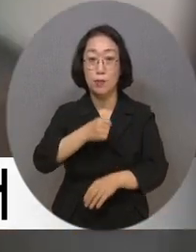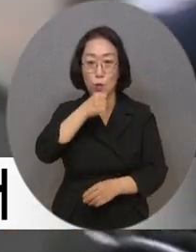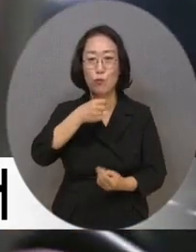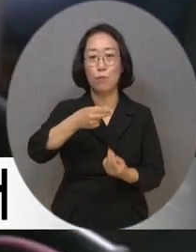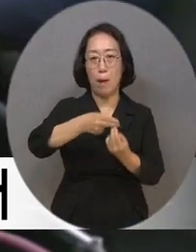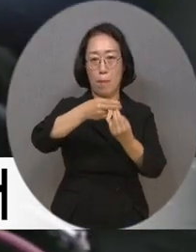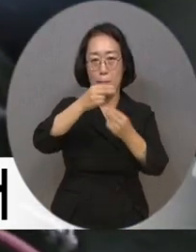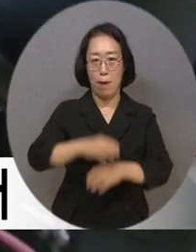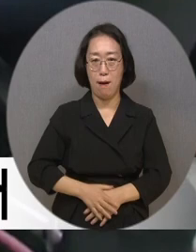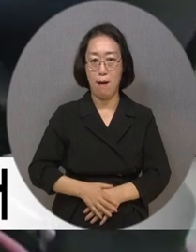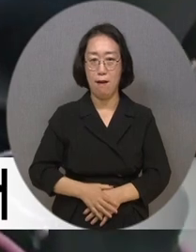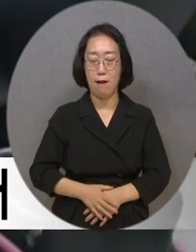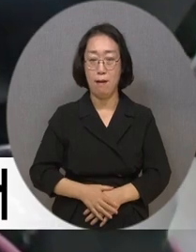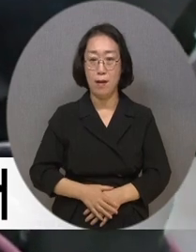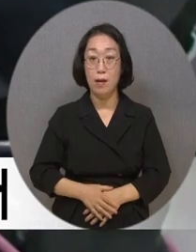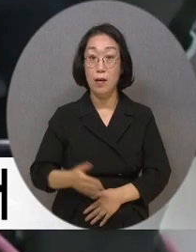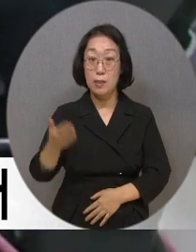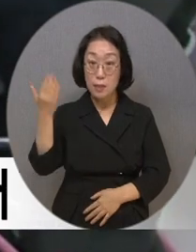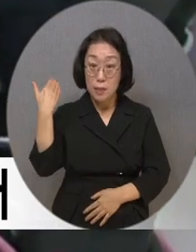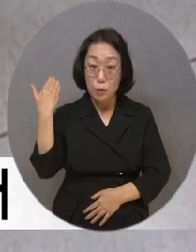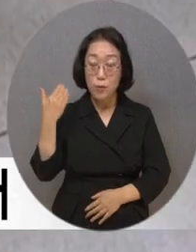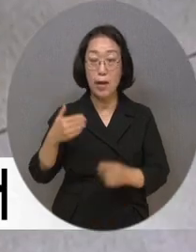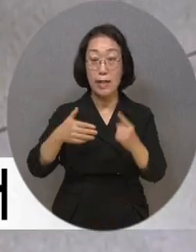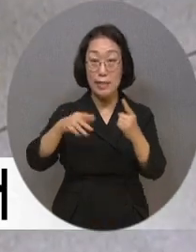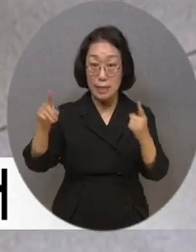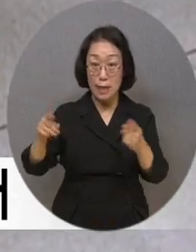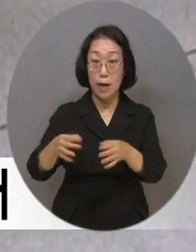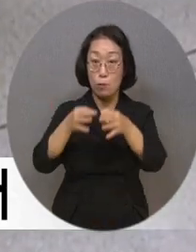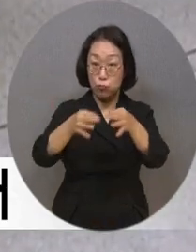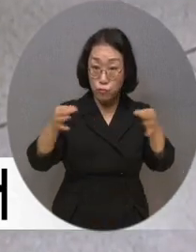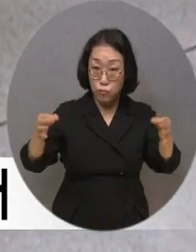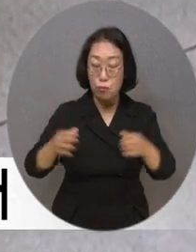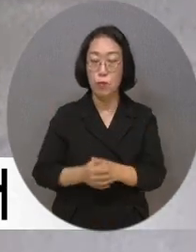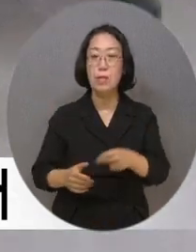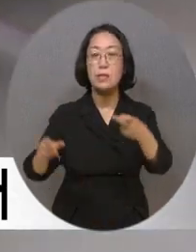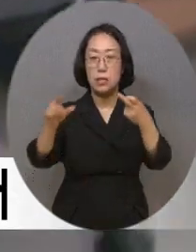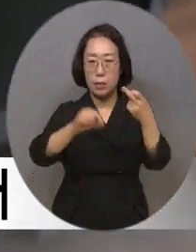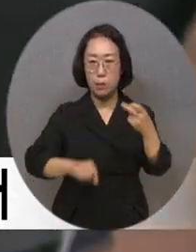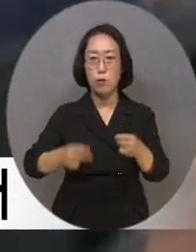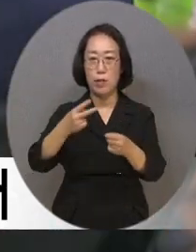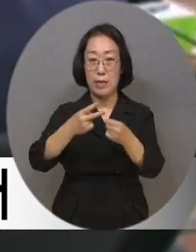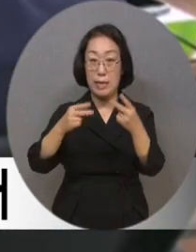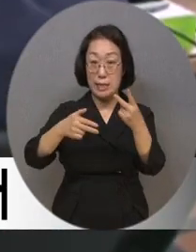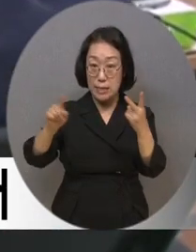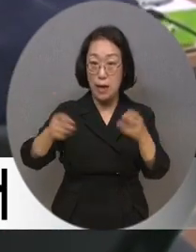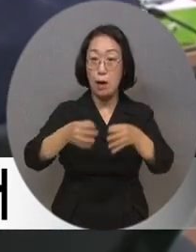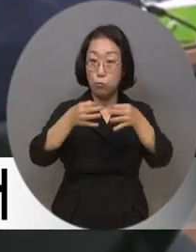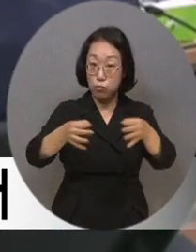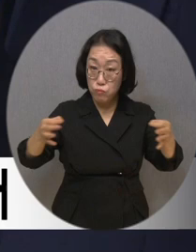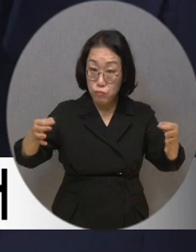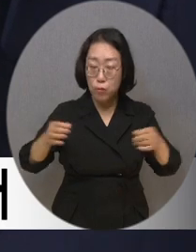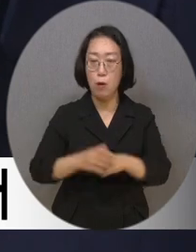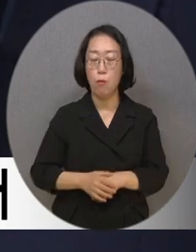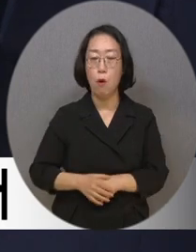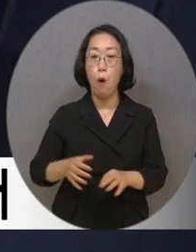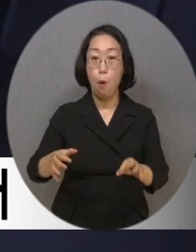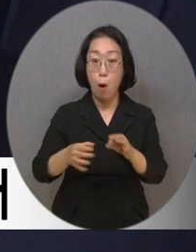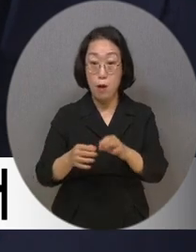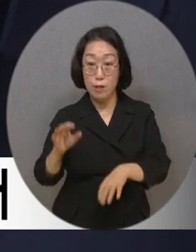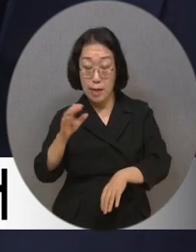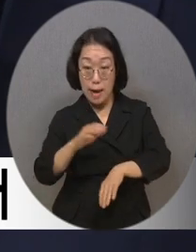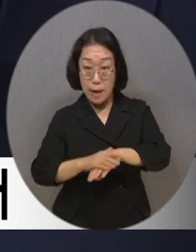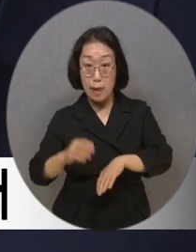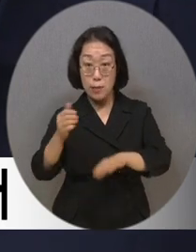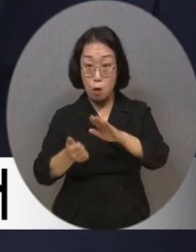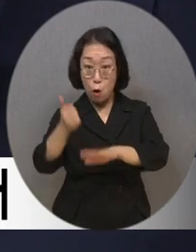25일 순차 지급된 1차분 장애인 기회소득에 이어 오는 12월 2차분을 지급할 예정이며 성과 관리 등을 통해